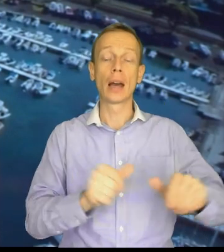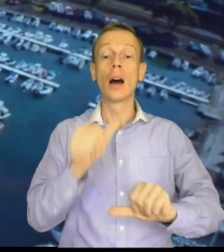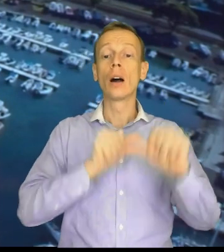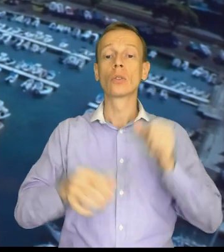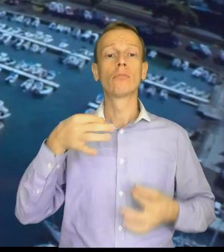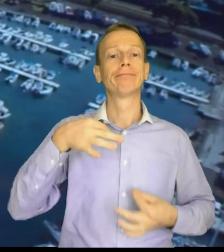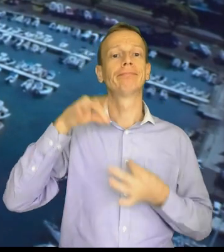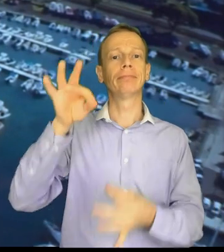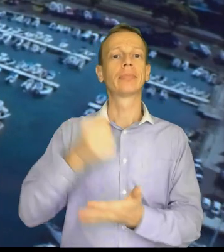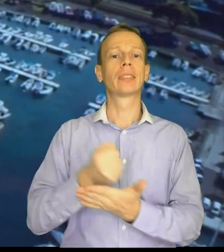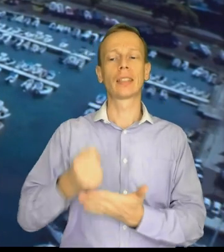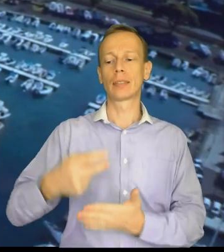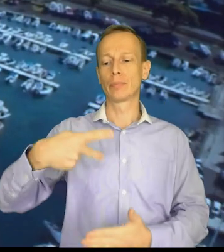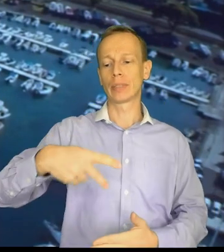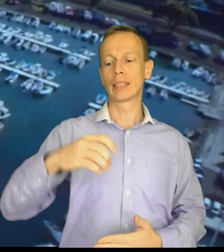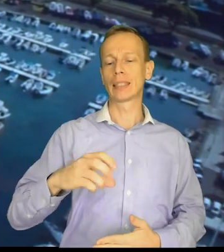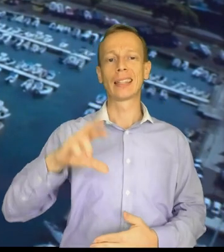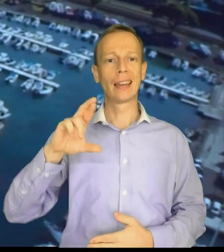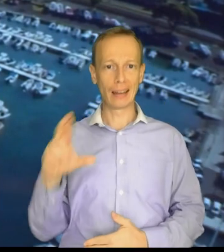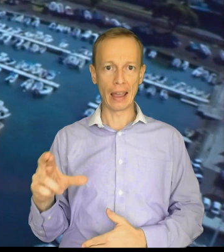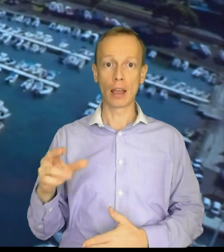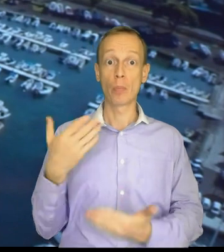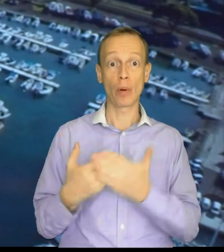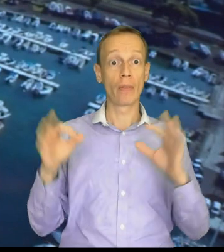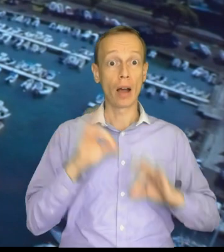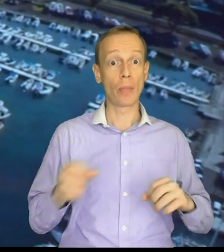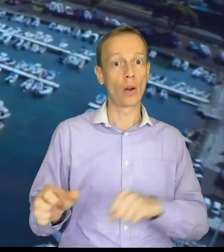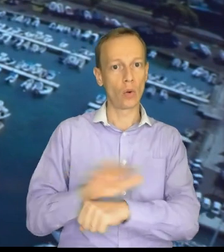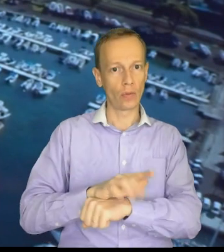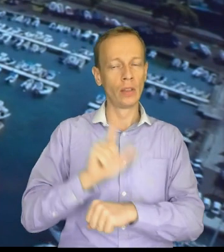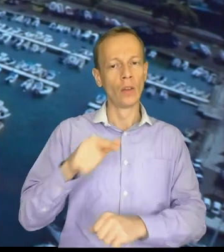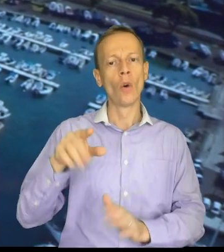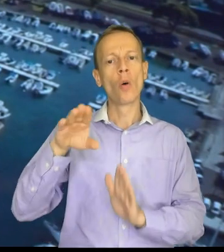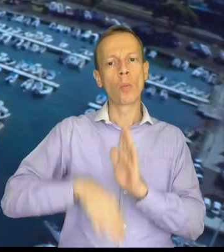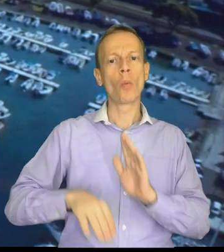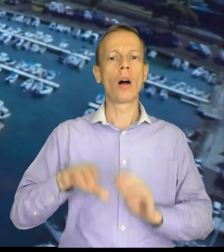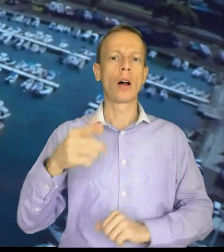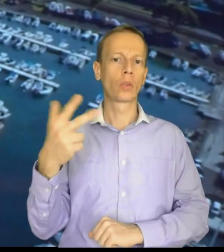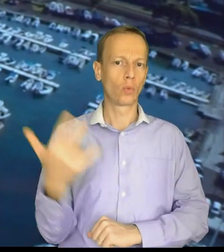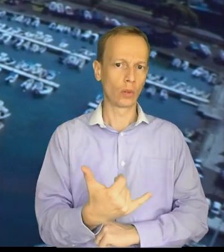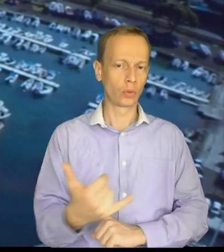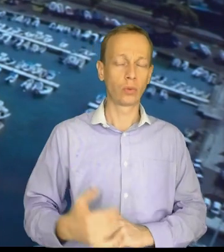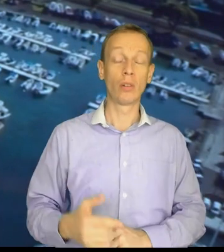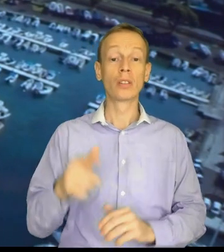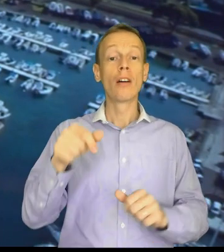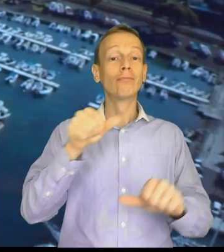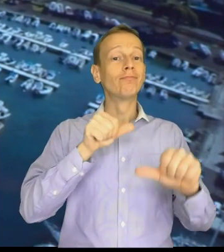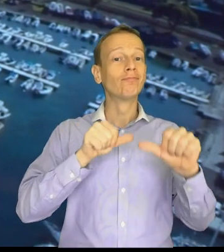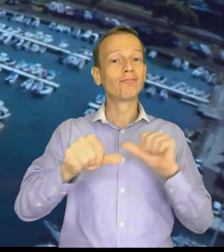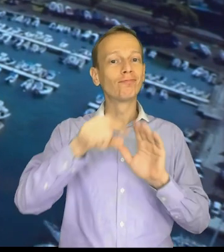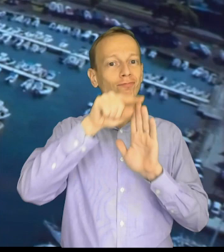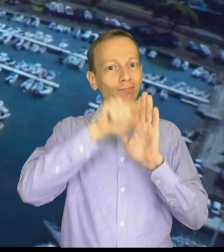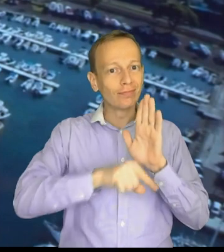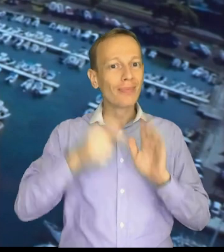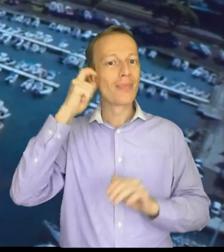un test PCR négatif de moins de 72 heures avant leur départ. C'est une des modalités du déconfinement progressif annoncé par Emmanuel